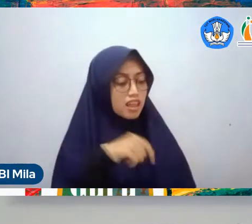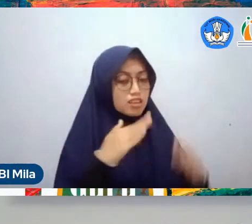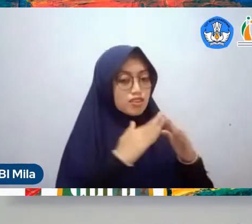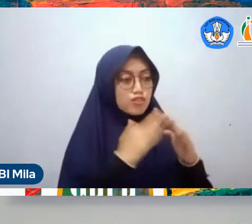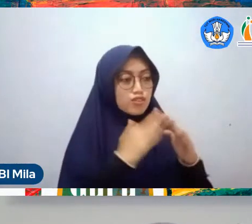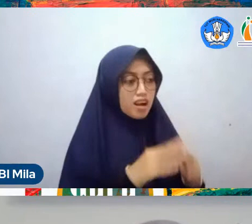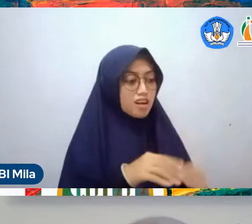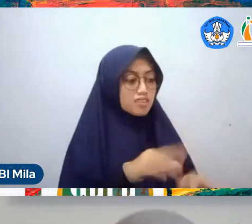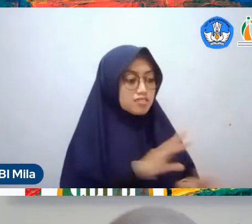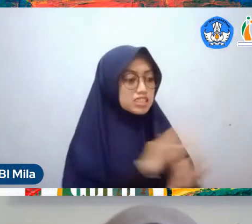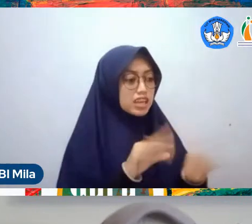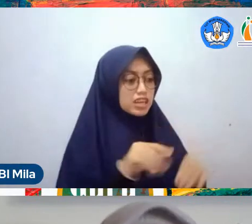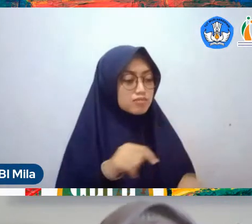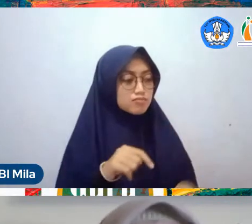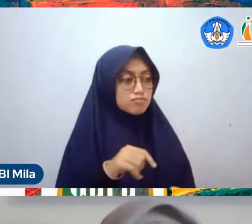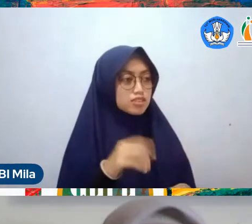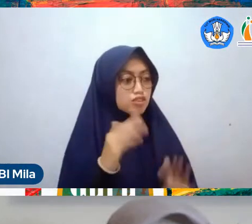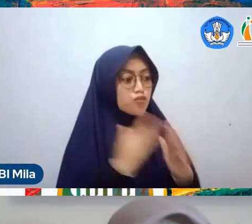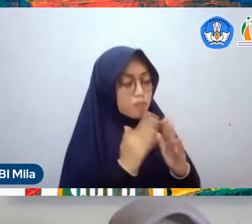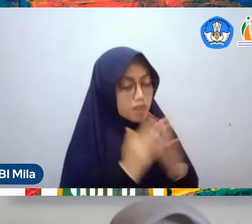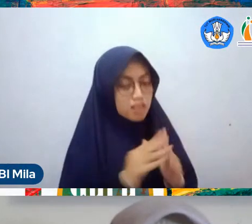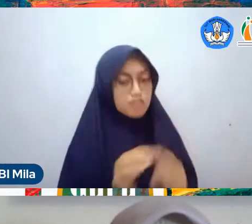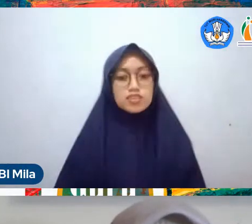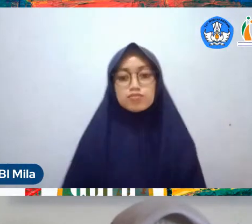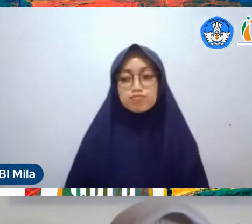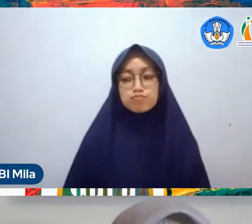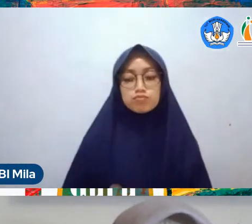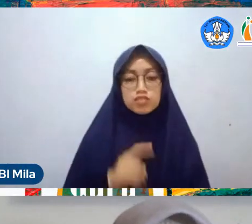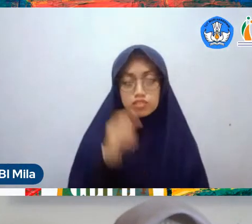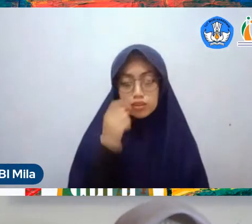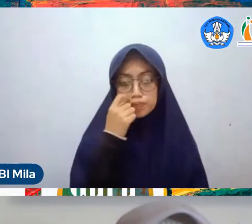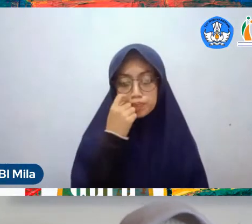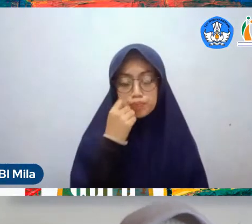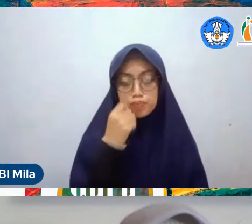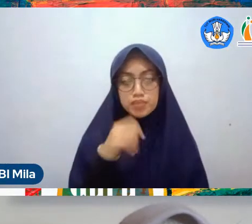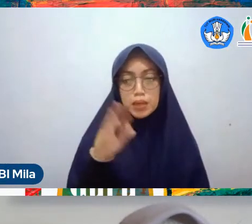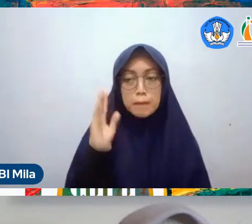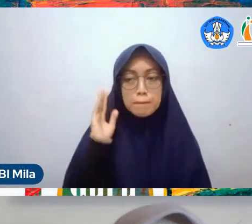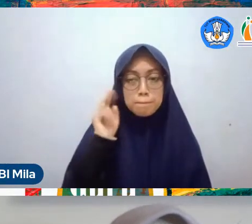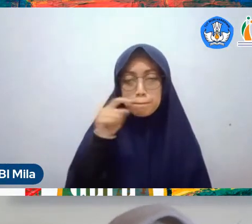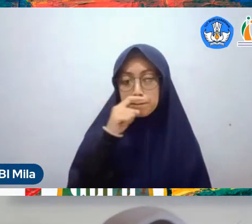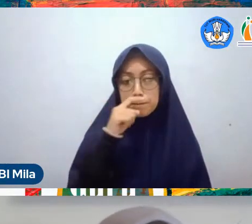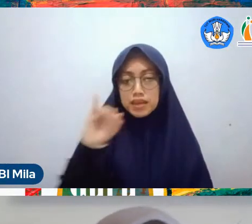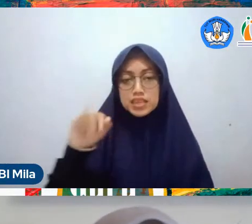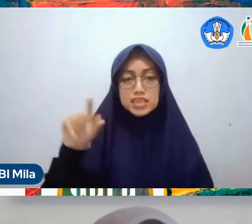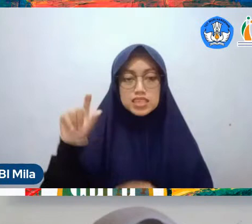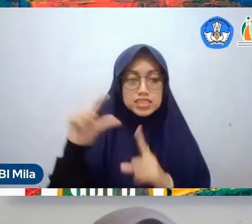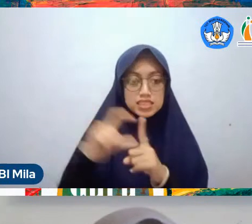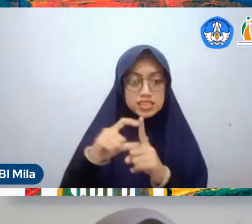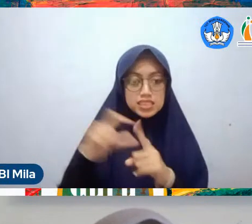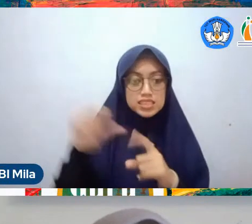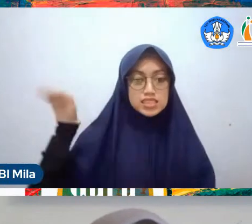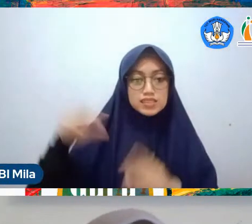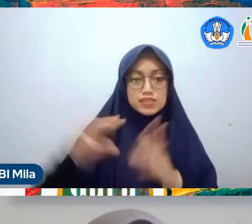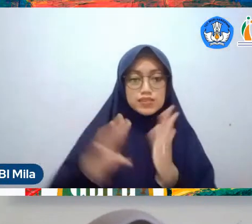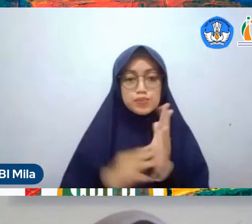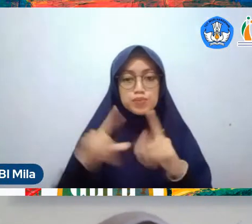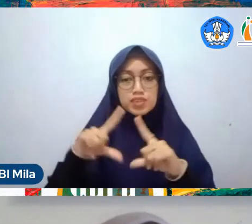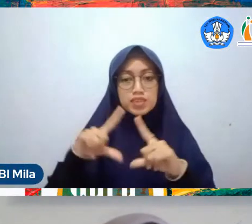Oke, gimana Pak? Apa kabarnya Pak Pak Isma? Baik Bu. Halo semuanya.